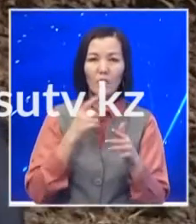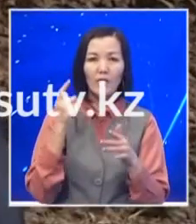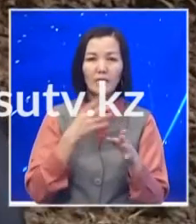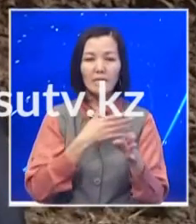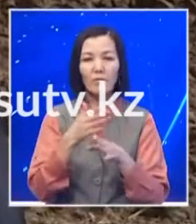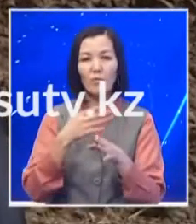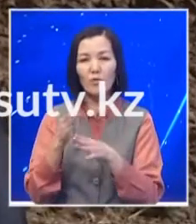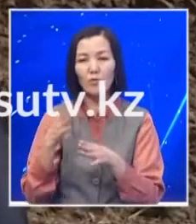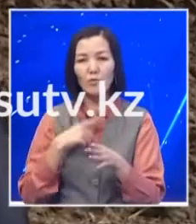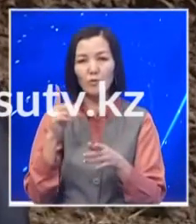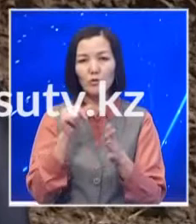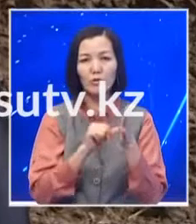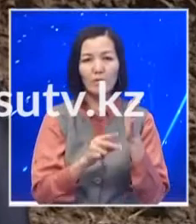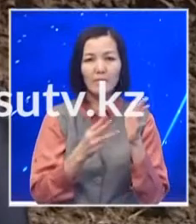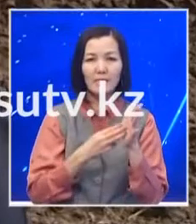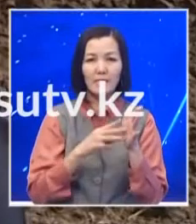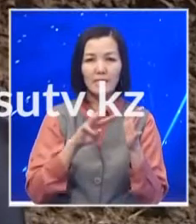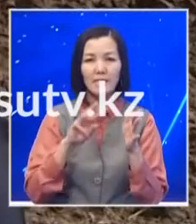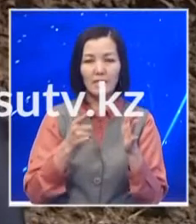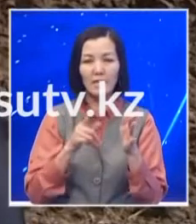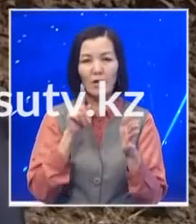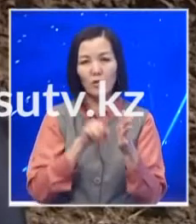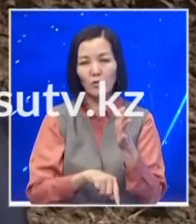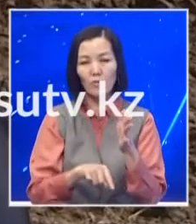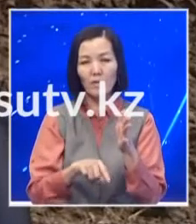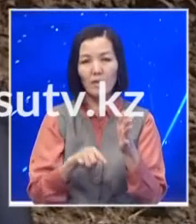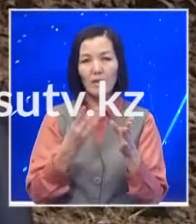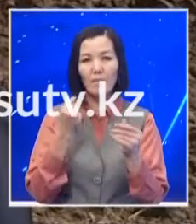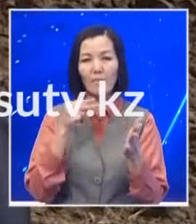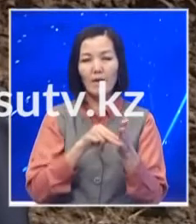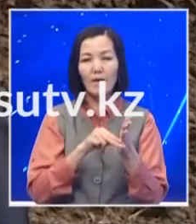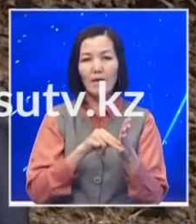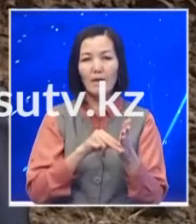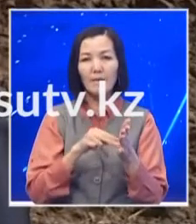отыр. 168 теңгеден олды үлкен көмек. Бүгінгі таңға жаңағы минеральный